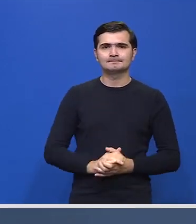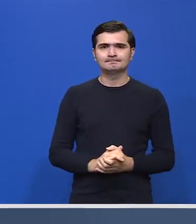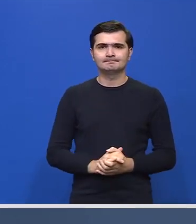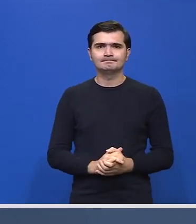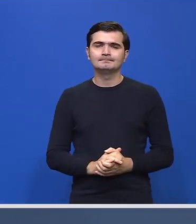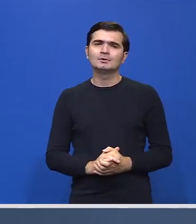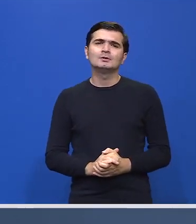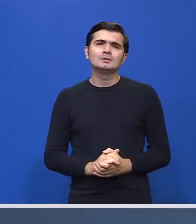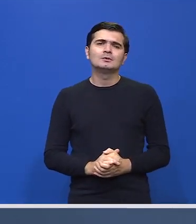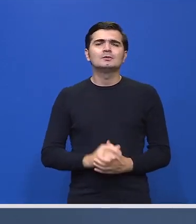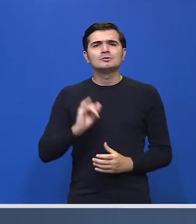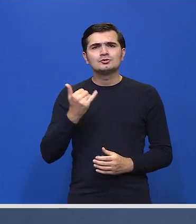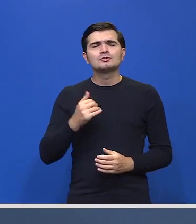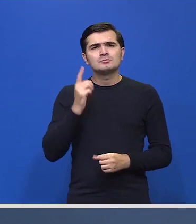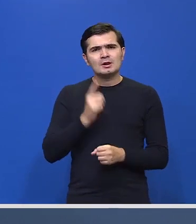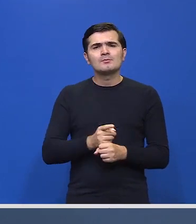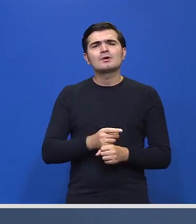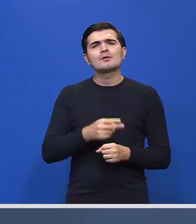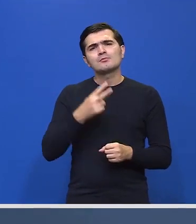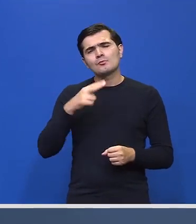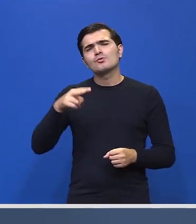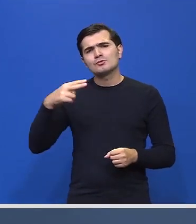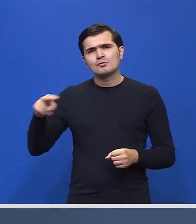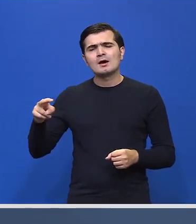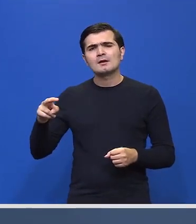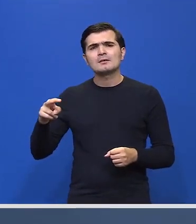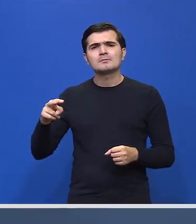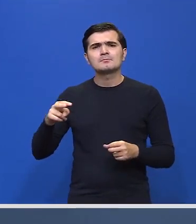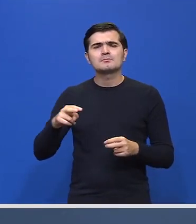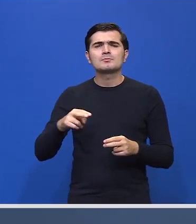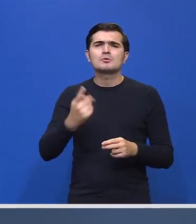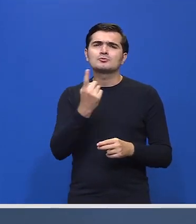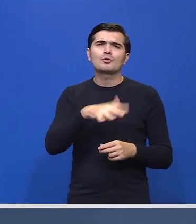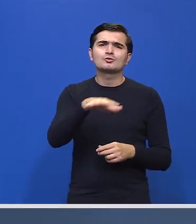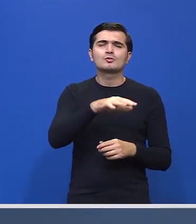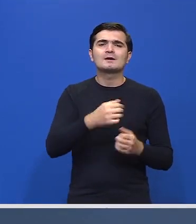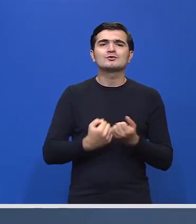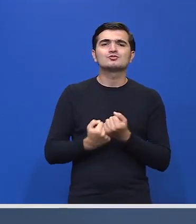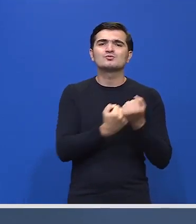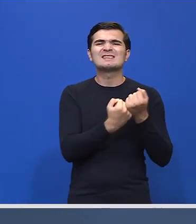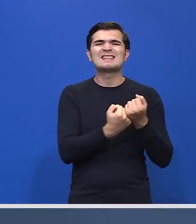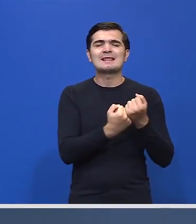și de a continua totuși într-o zonă sustenabilă de